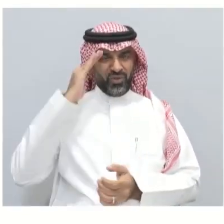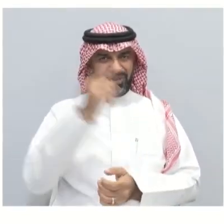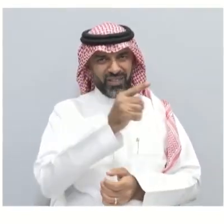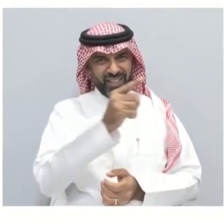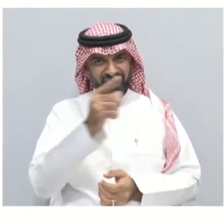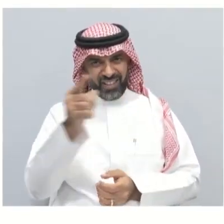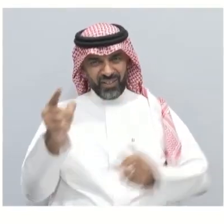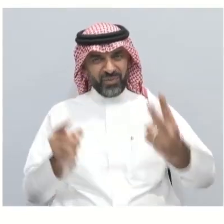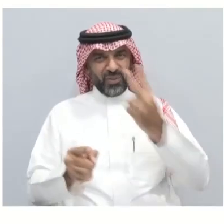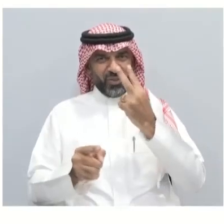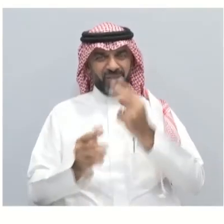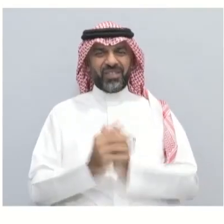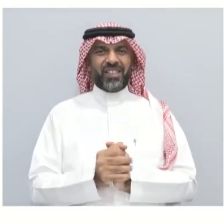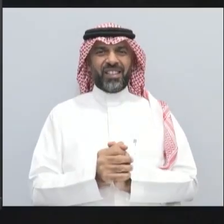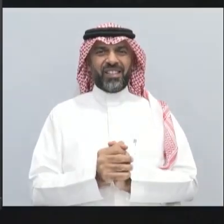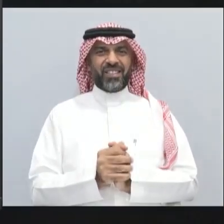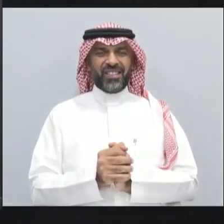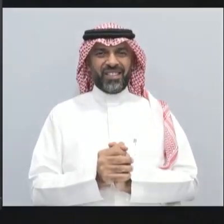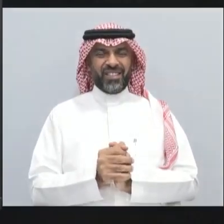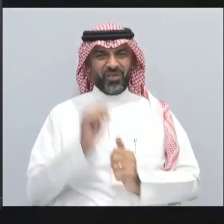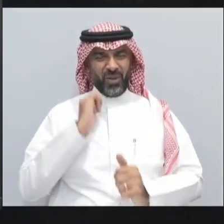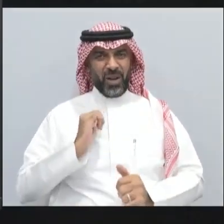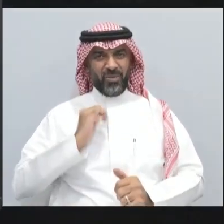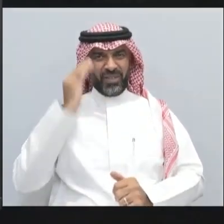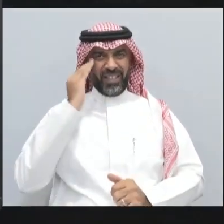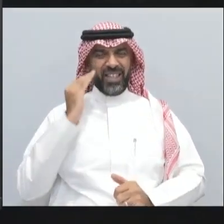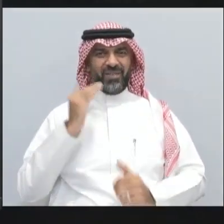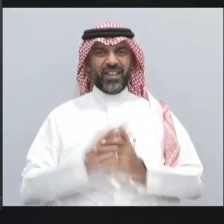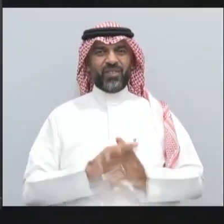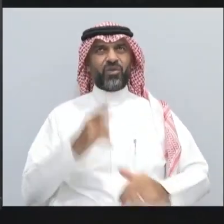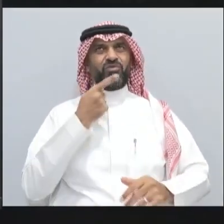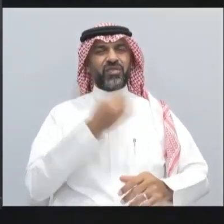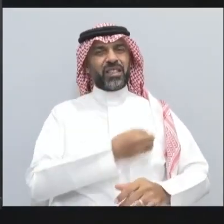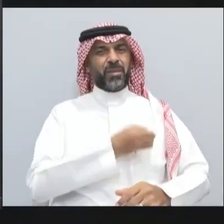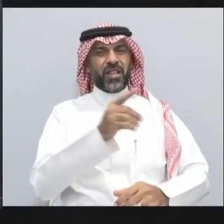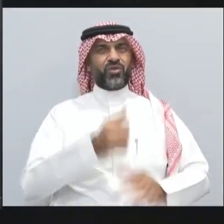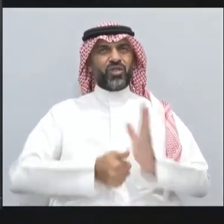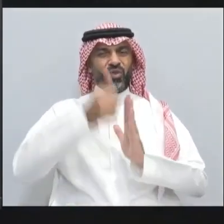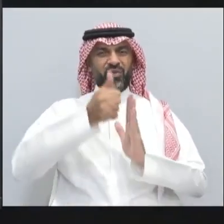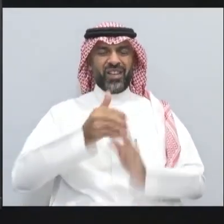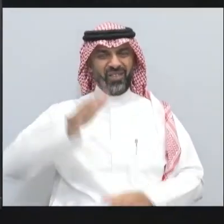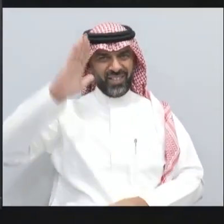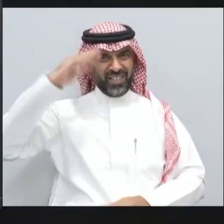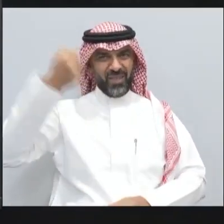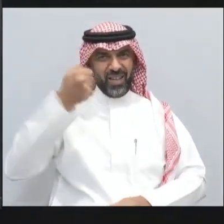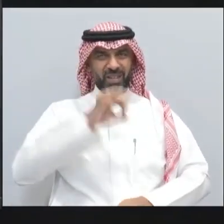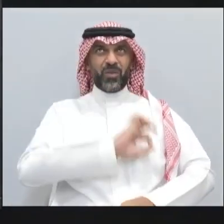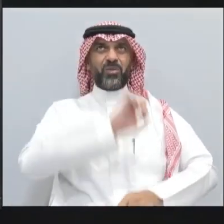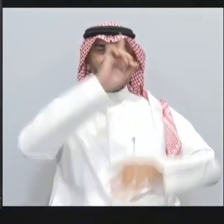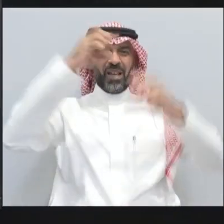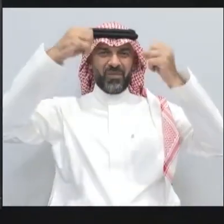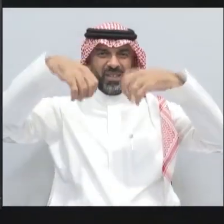لكم حسن متابعتكم اعزائي الطلاب وعزيزاتي الطالبات وتمنياتي لكم بالتوفيق والسلام عليكم ورحمه الله